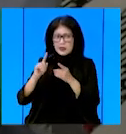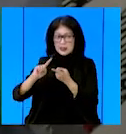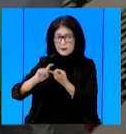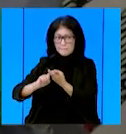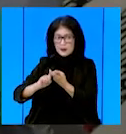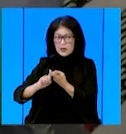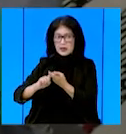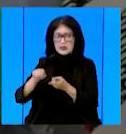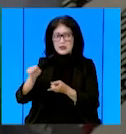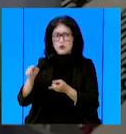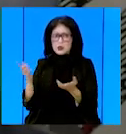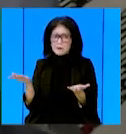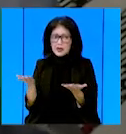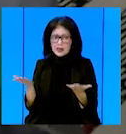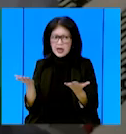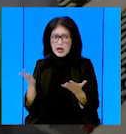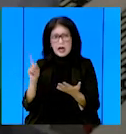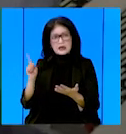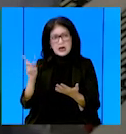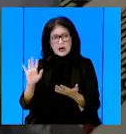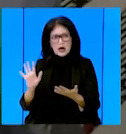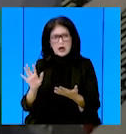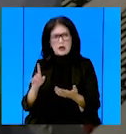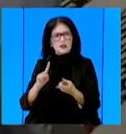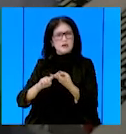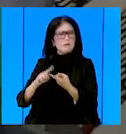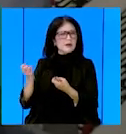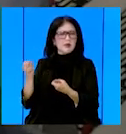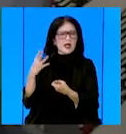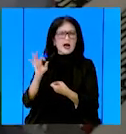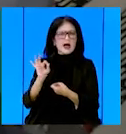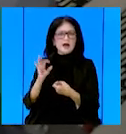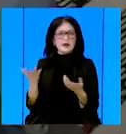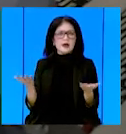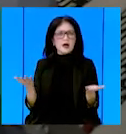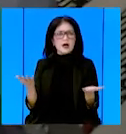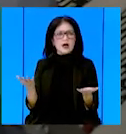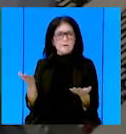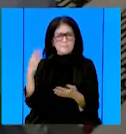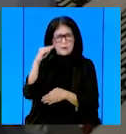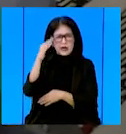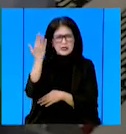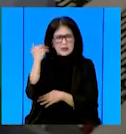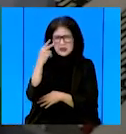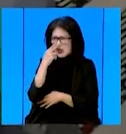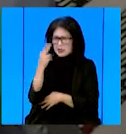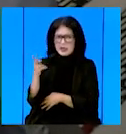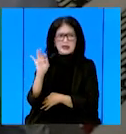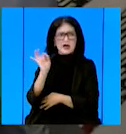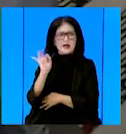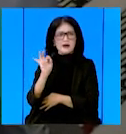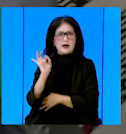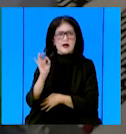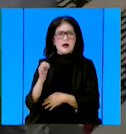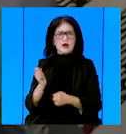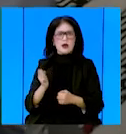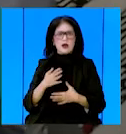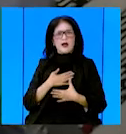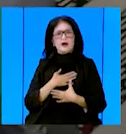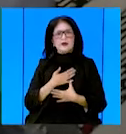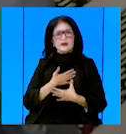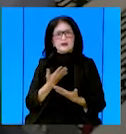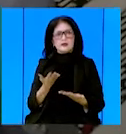Nela di sana enggak Oh enggak ada tante Naya memang enggak kelihatan dari pagi dari situ saya langsung